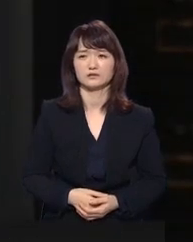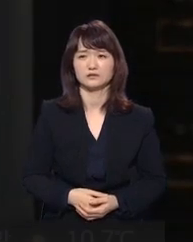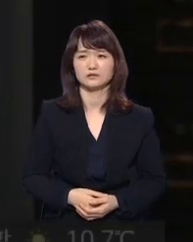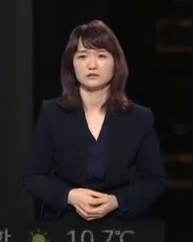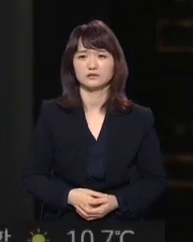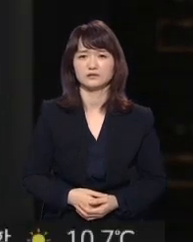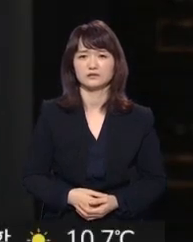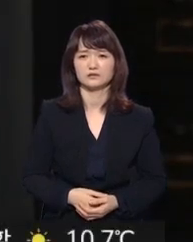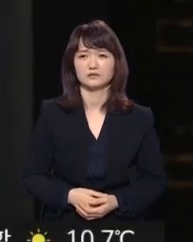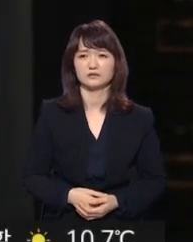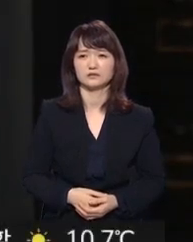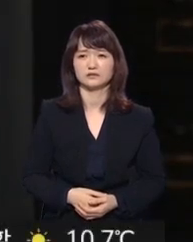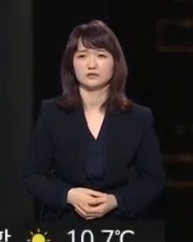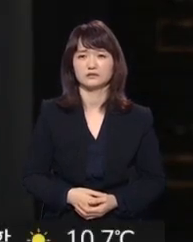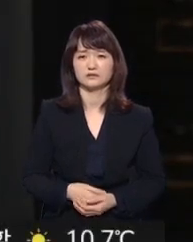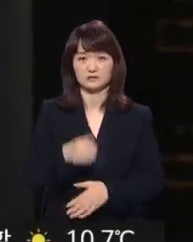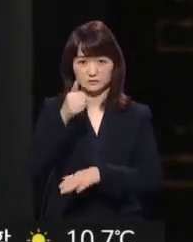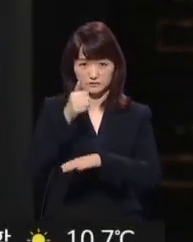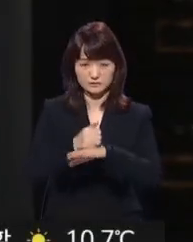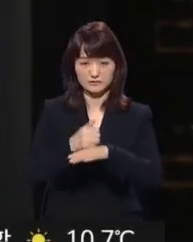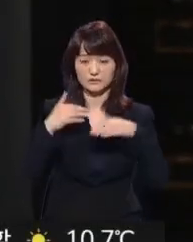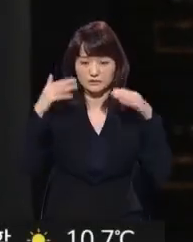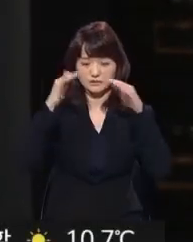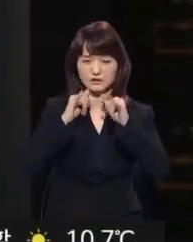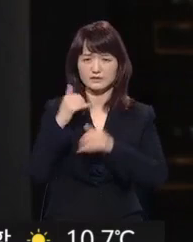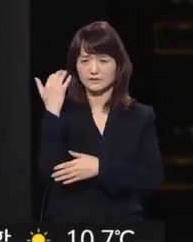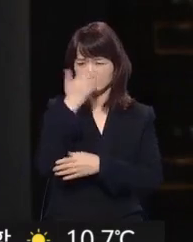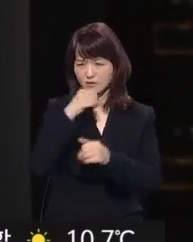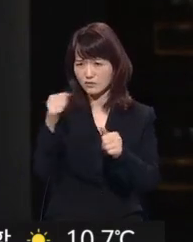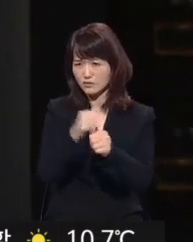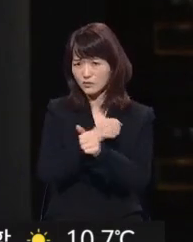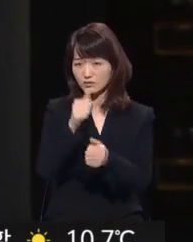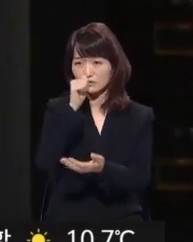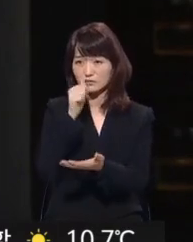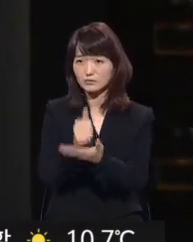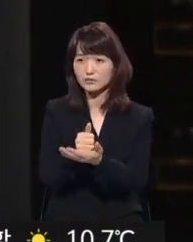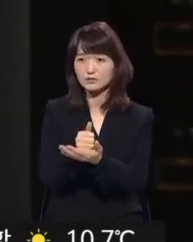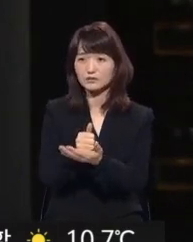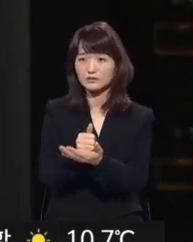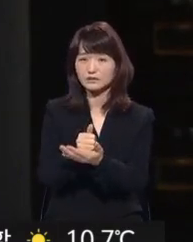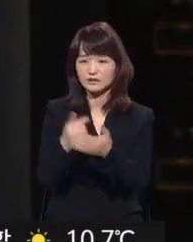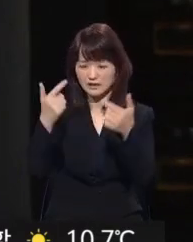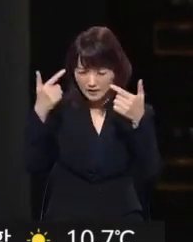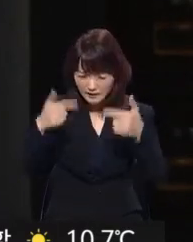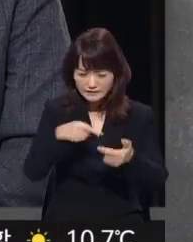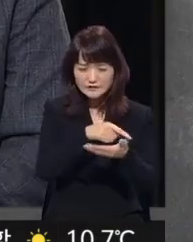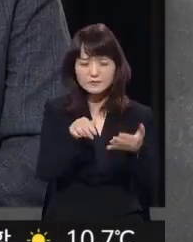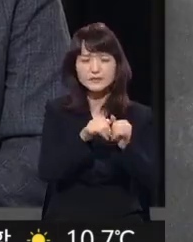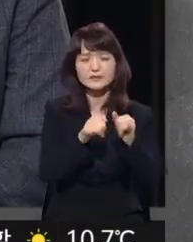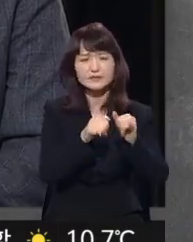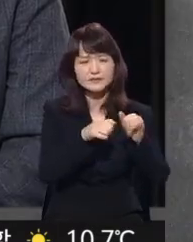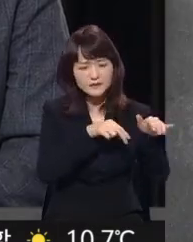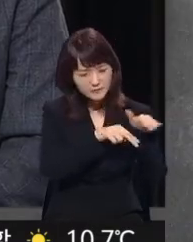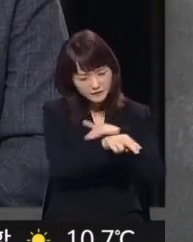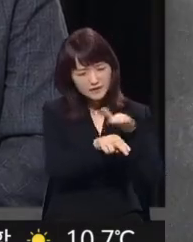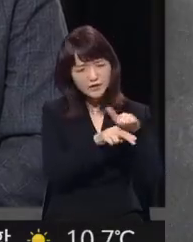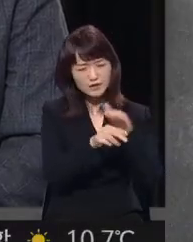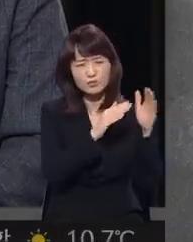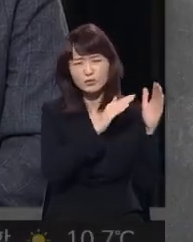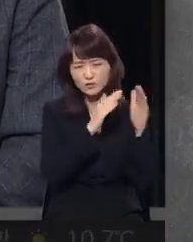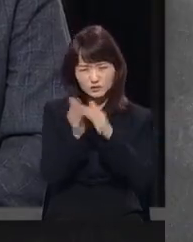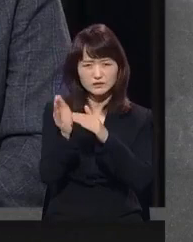저희가 이제 성인 범죄 성인 성폭력 범죄에서도 그렇지만 항상 피해자가 피해 다녀야 하고 이사를 가야